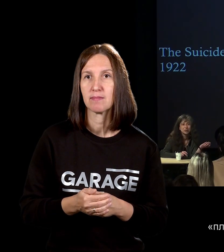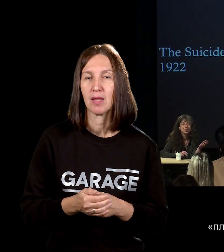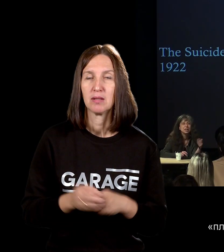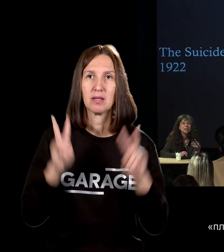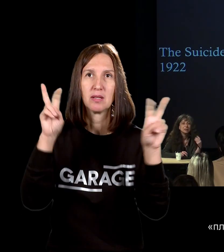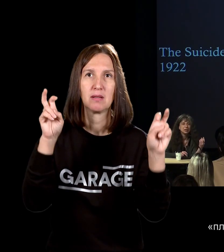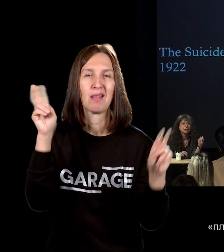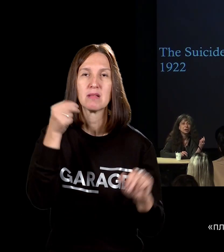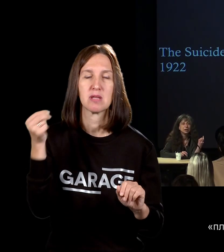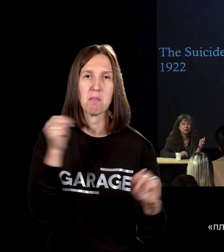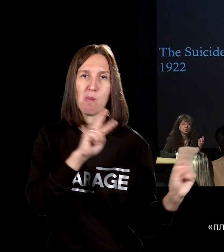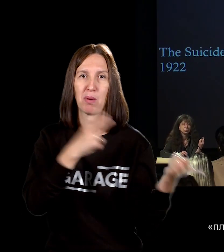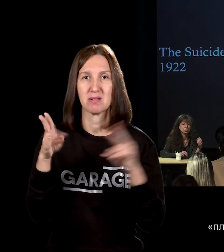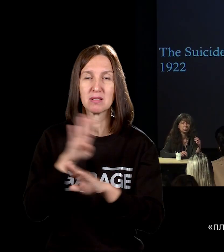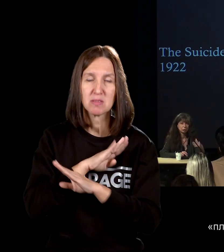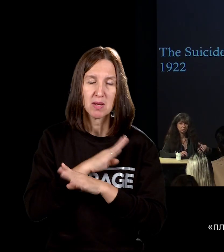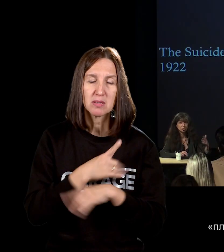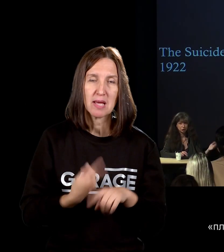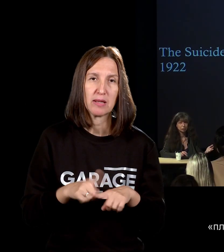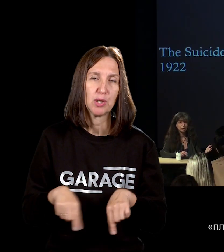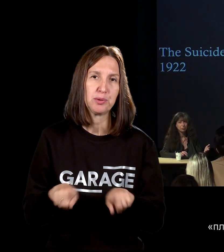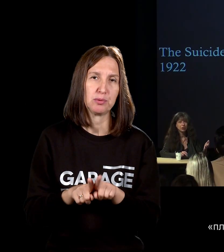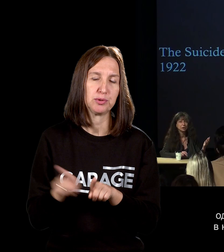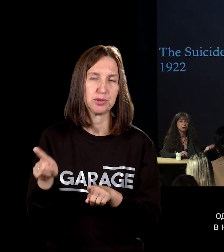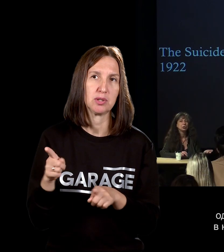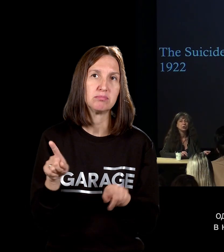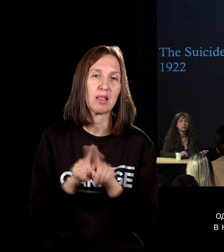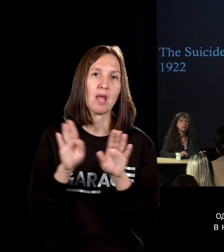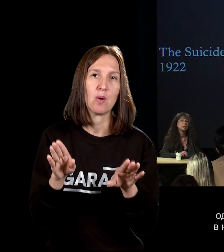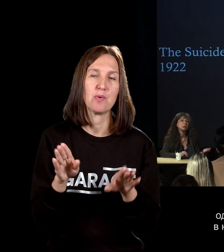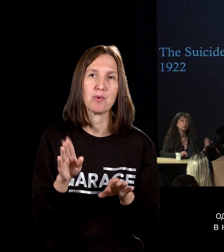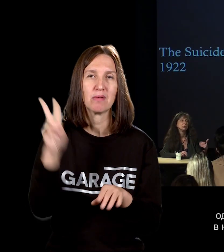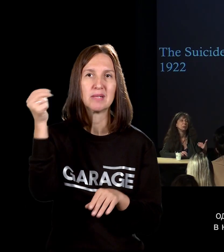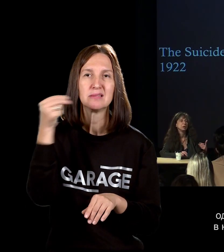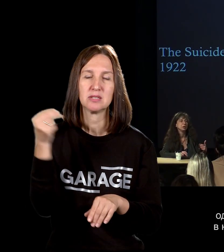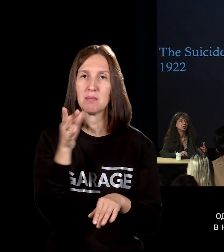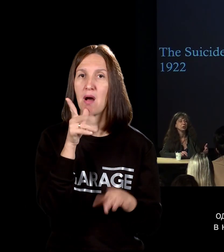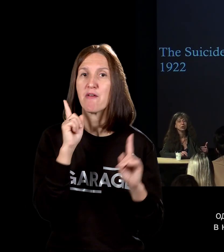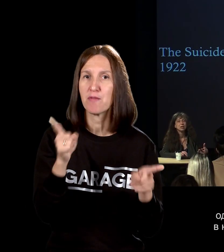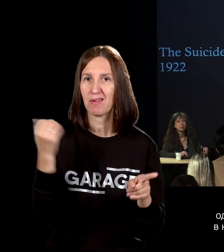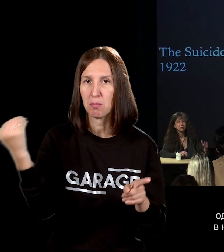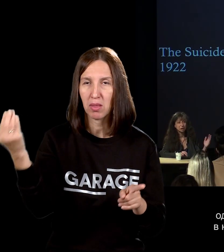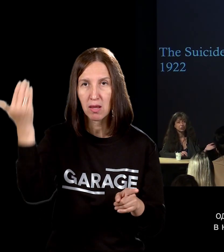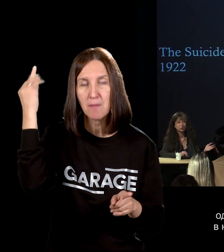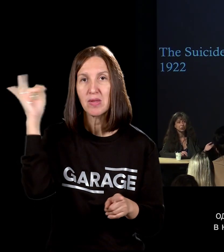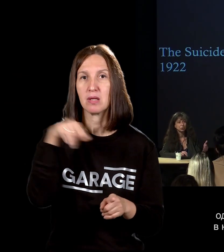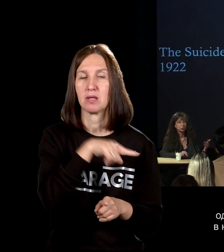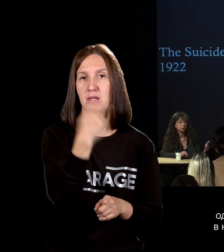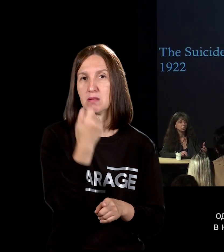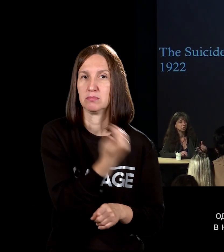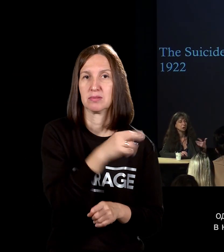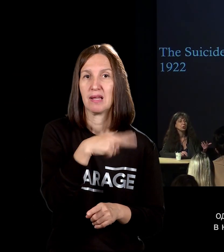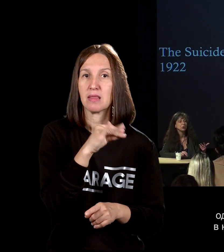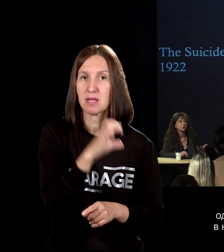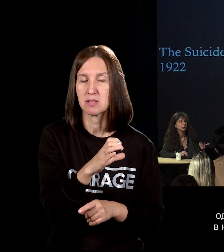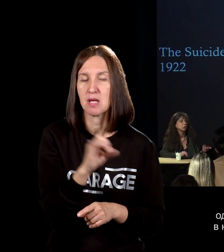плясками смерти, это действительно один из сюжетов времени, один из сюжетов Дикса, который у него обретает совершенно в некоторых рисунках